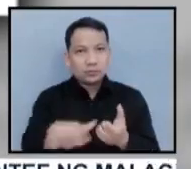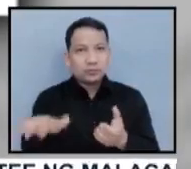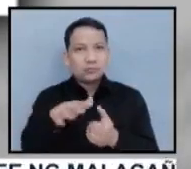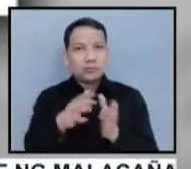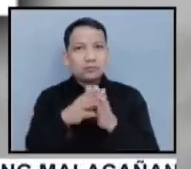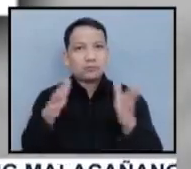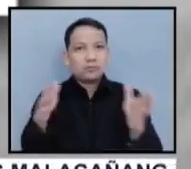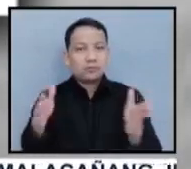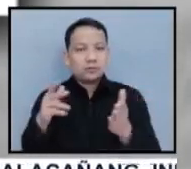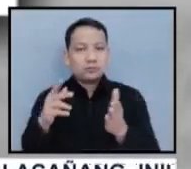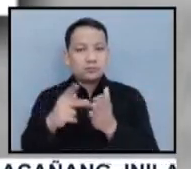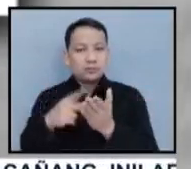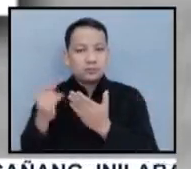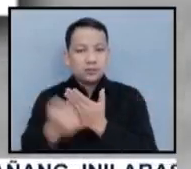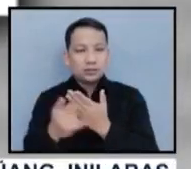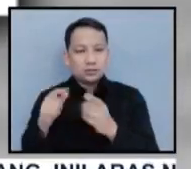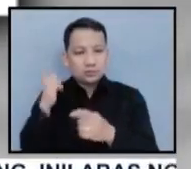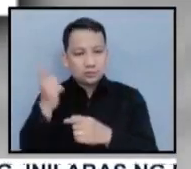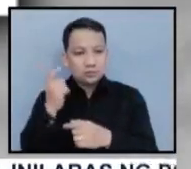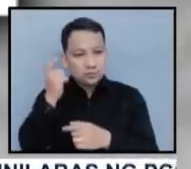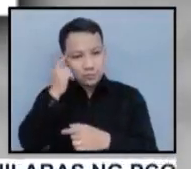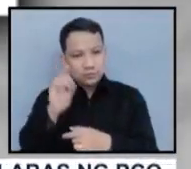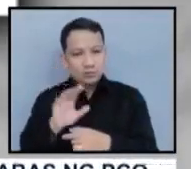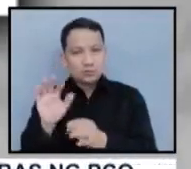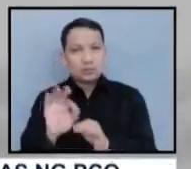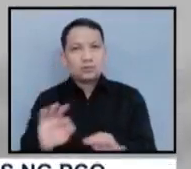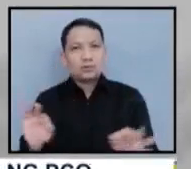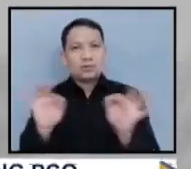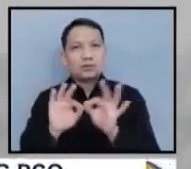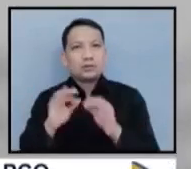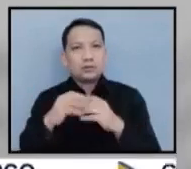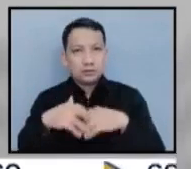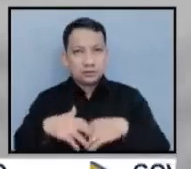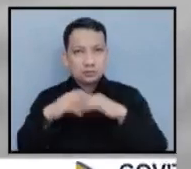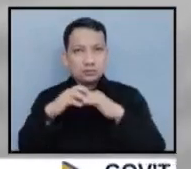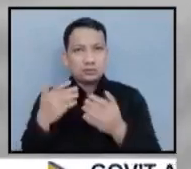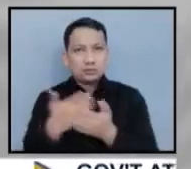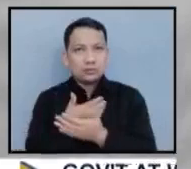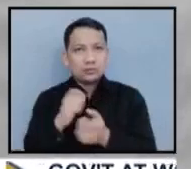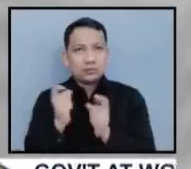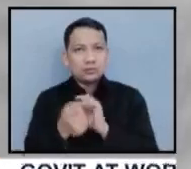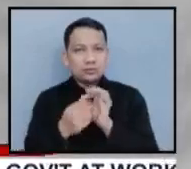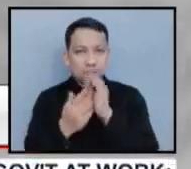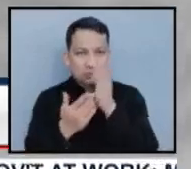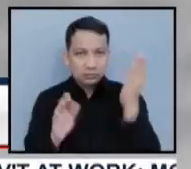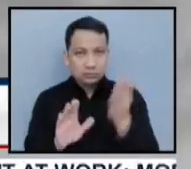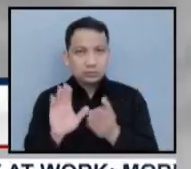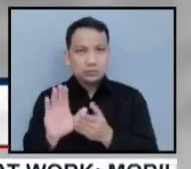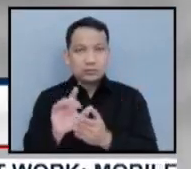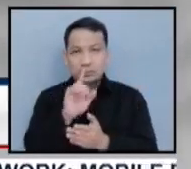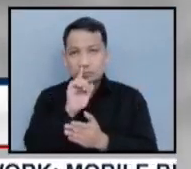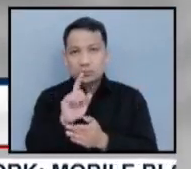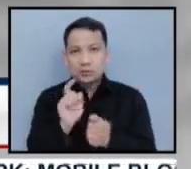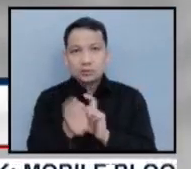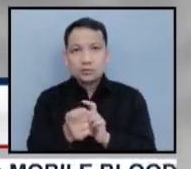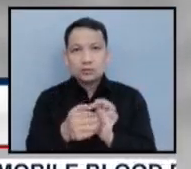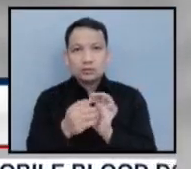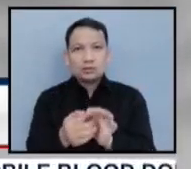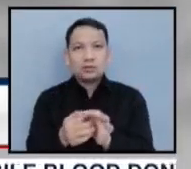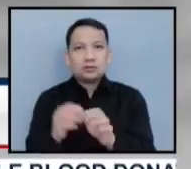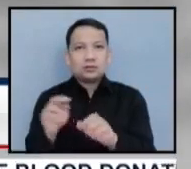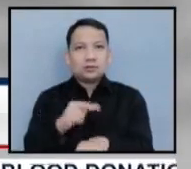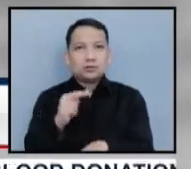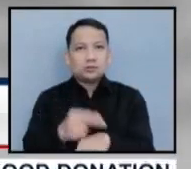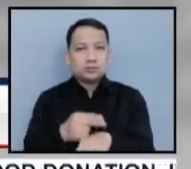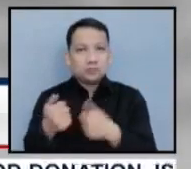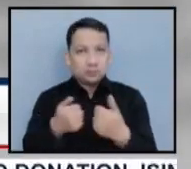ng pamahalaan. Dagdag pa niya, kailangan magpatupad ng mga pagbabago alinsunod sa reorganization ng National Competitive